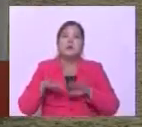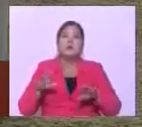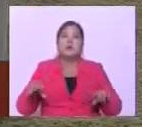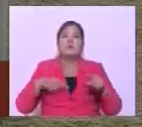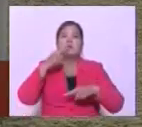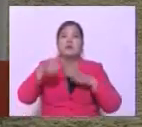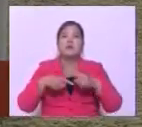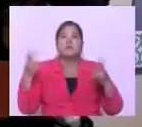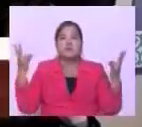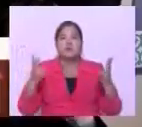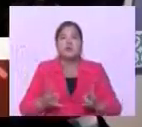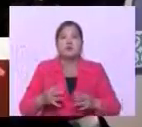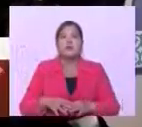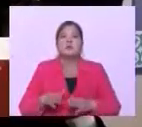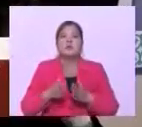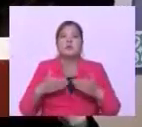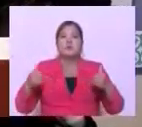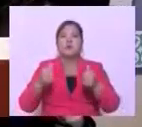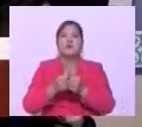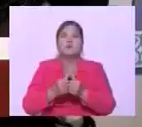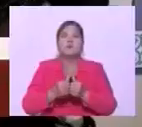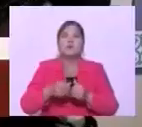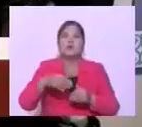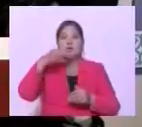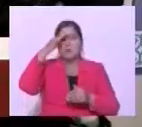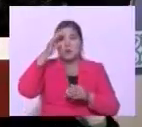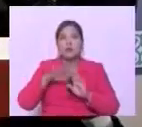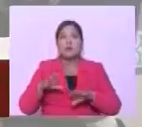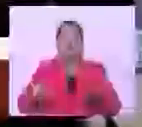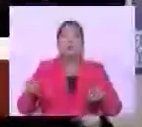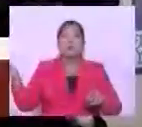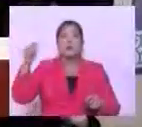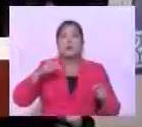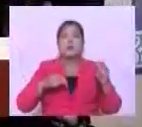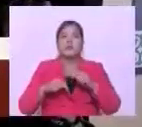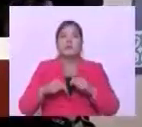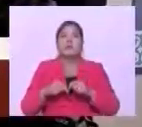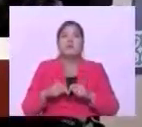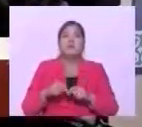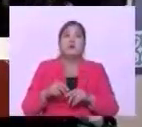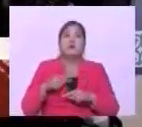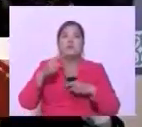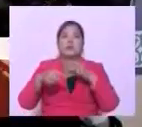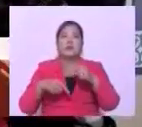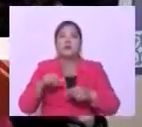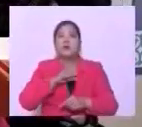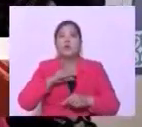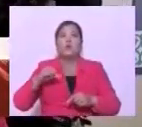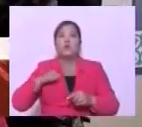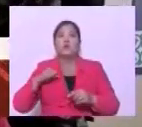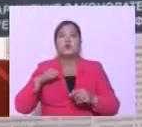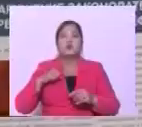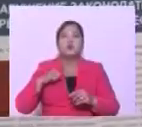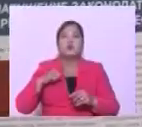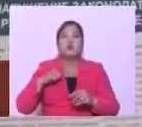маңызды. Отбасымдағы балаларымды алып келген себебім, болашақта бұлар да өз таңдауын жасау үшін алып